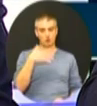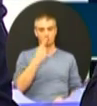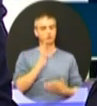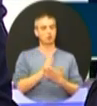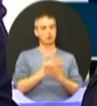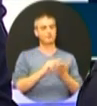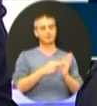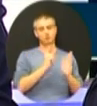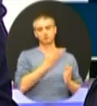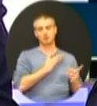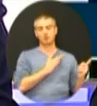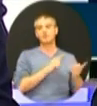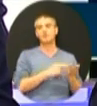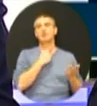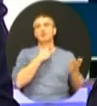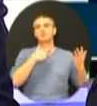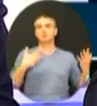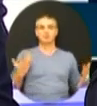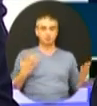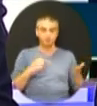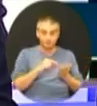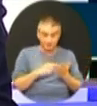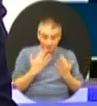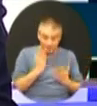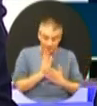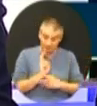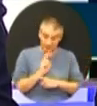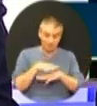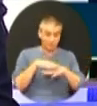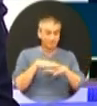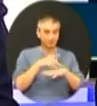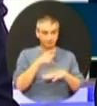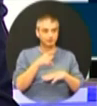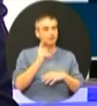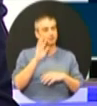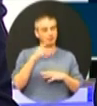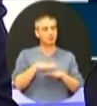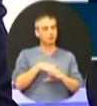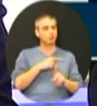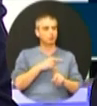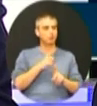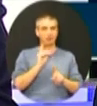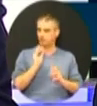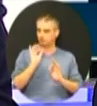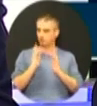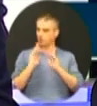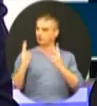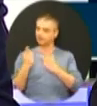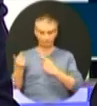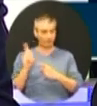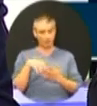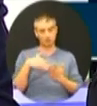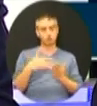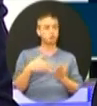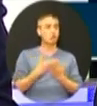שקובע המדינות היו צריכים אבל בלית בריירה ולכן מהרגע שהגעת על תפקיד מען שיפוטי אתה צריך התחושה גם כלפי הציבור וגם של אותו